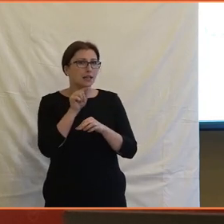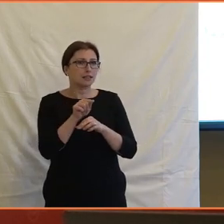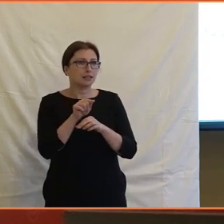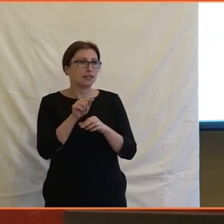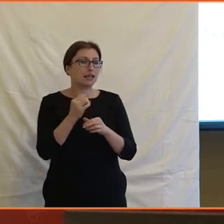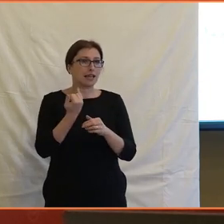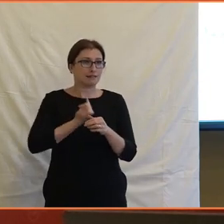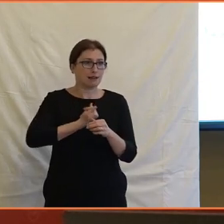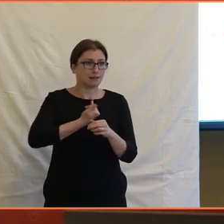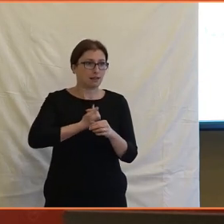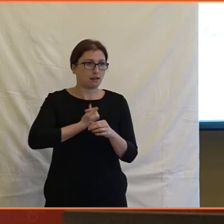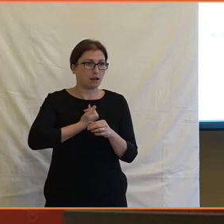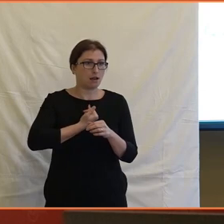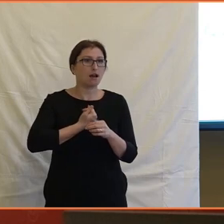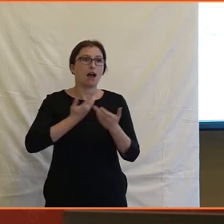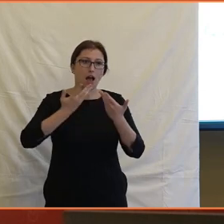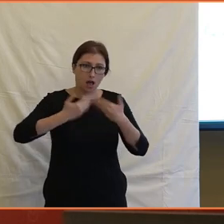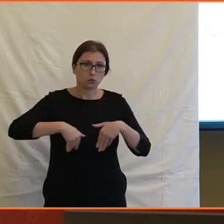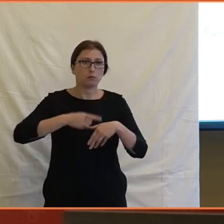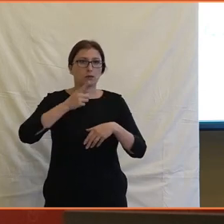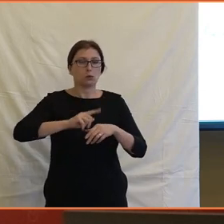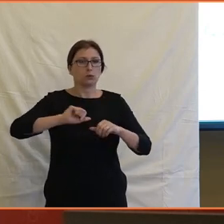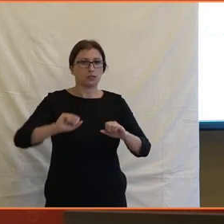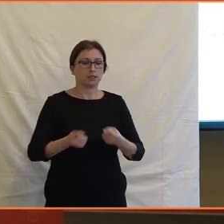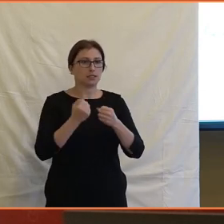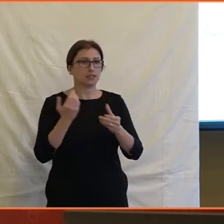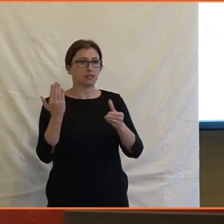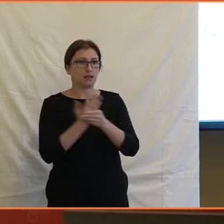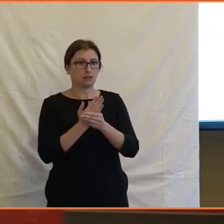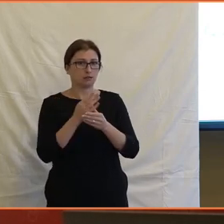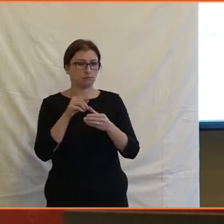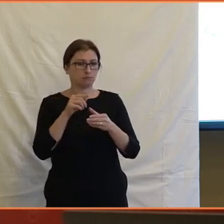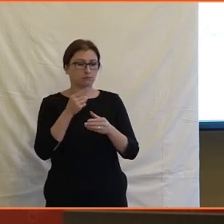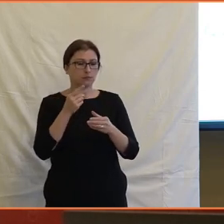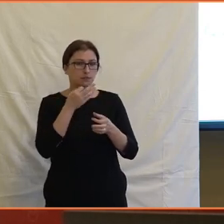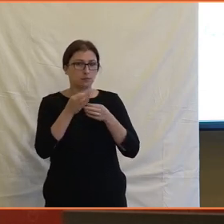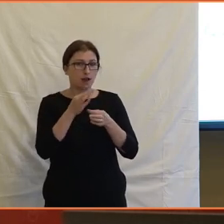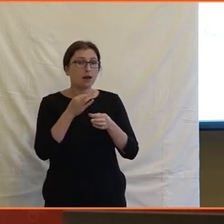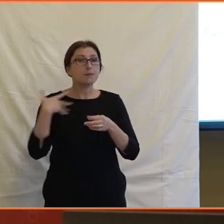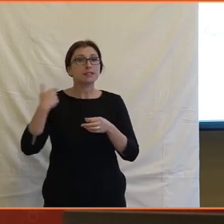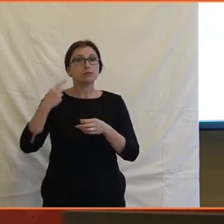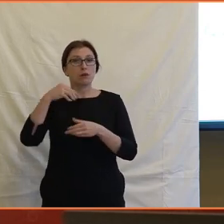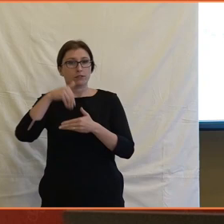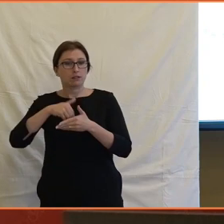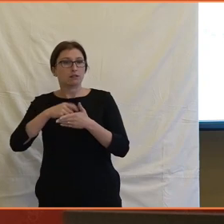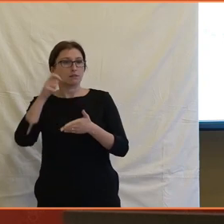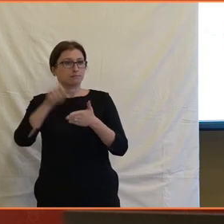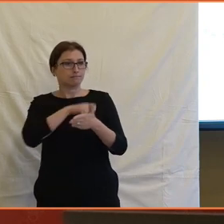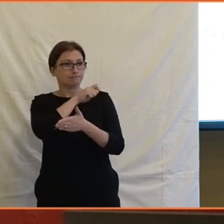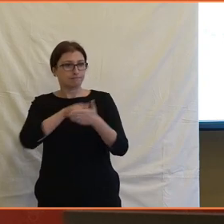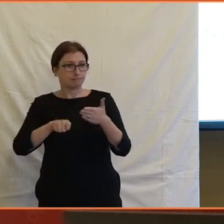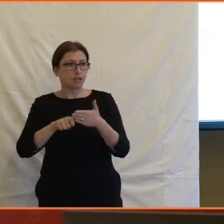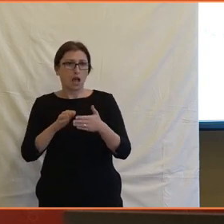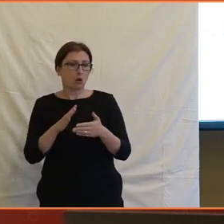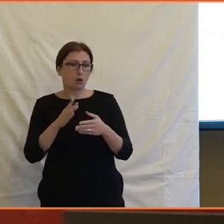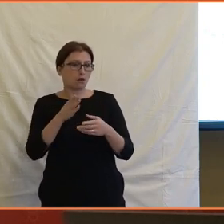digitální identitu občana. A ministerstvo vnitra navrhlo toto vyškrtnout a udělat z opt-out,